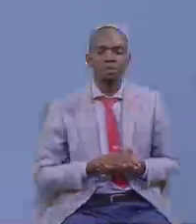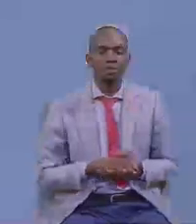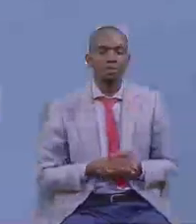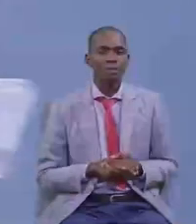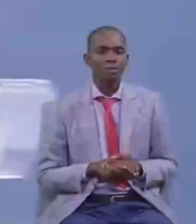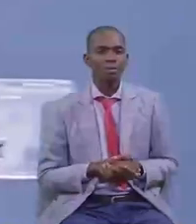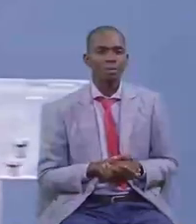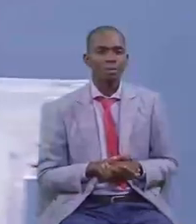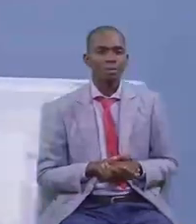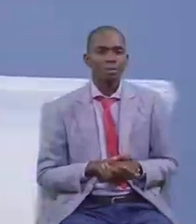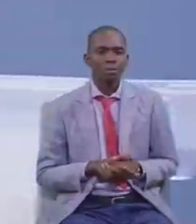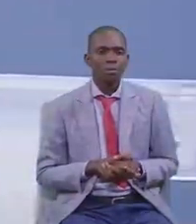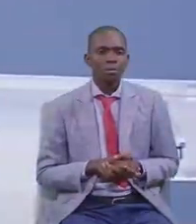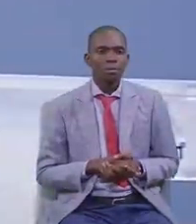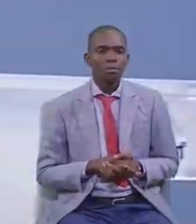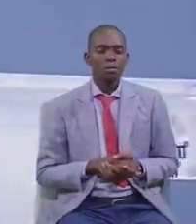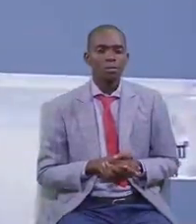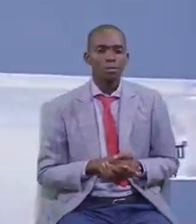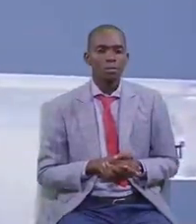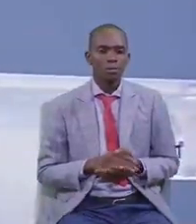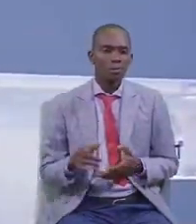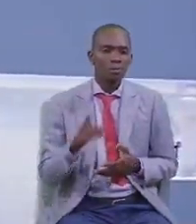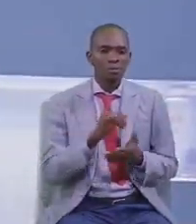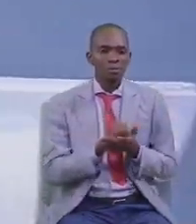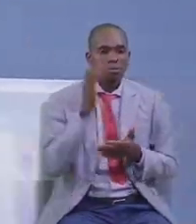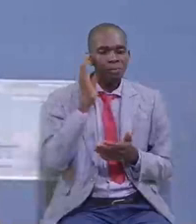Ceux qui auront été sages.